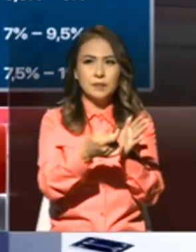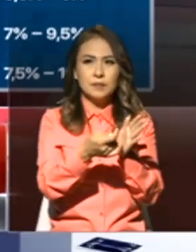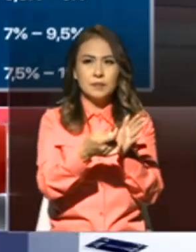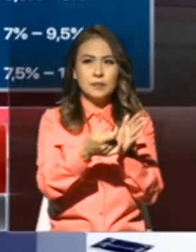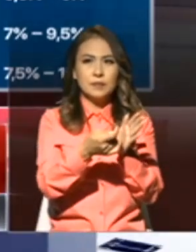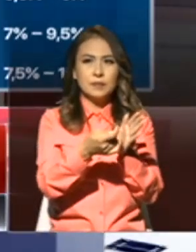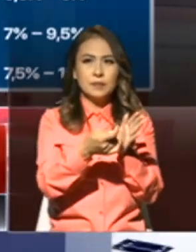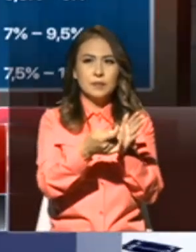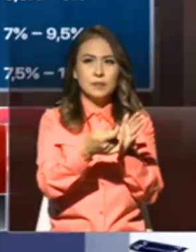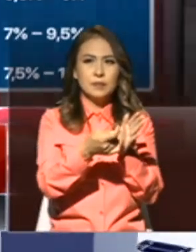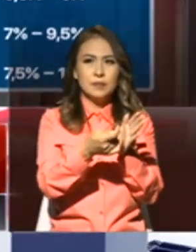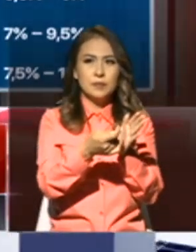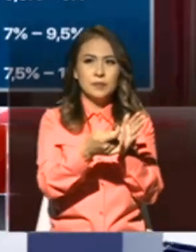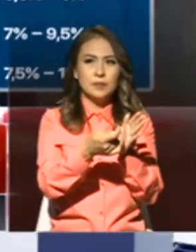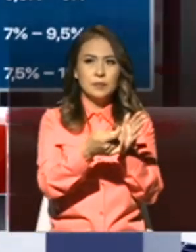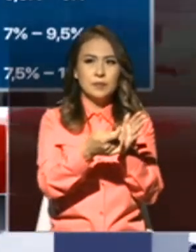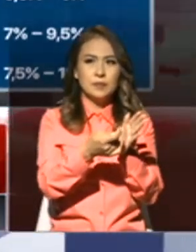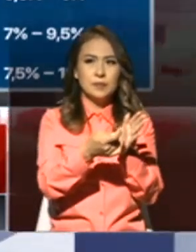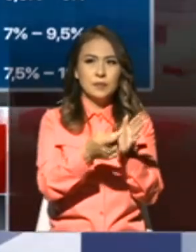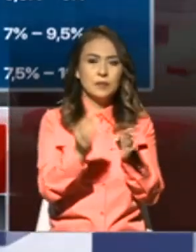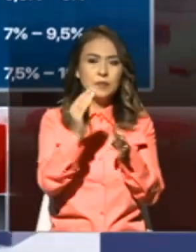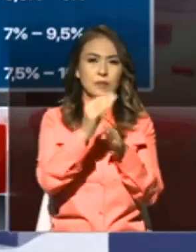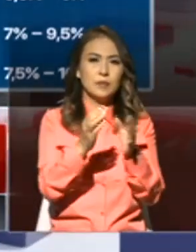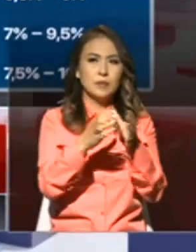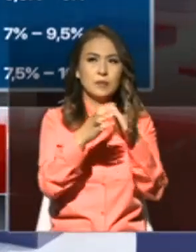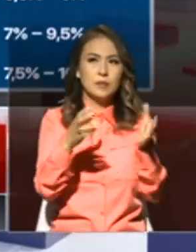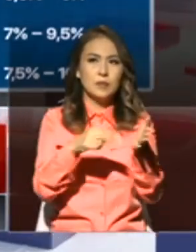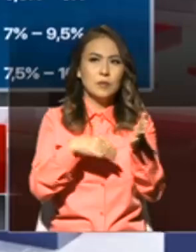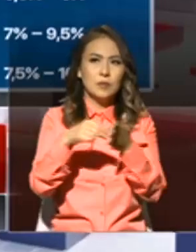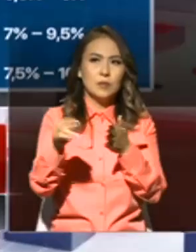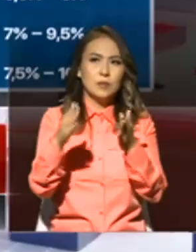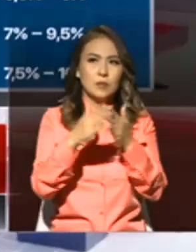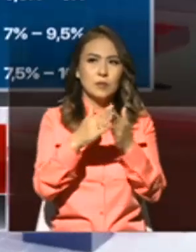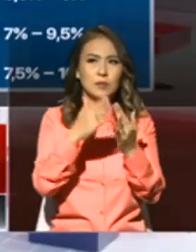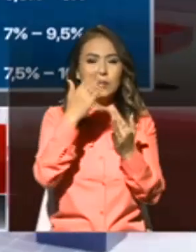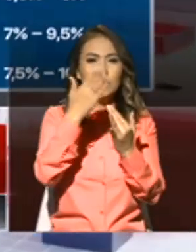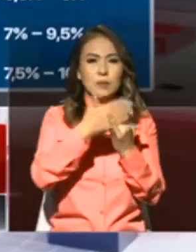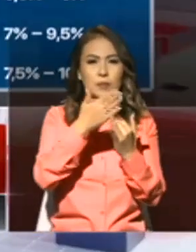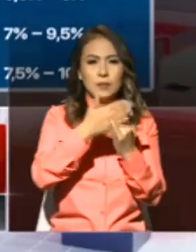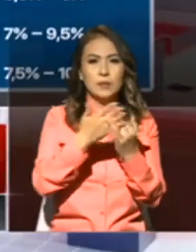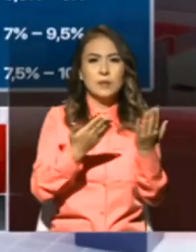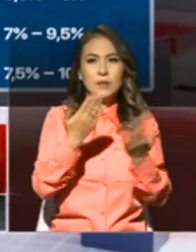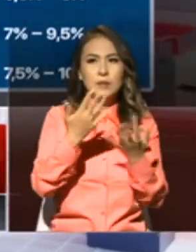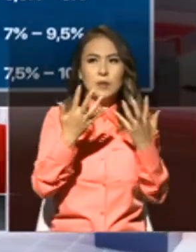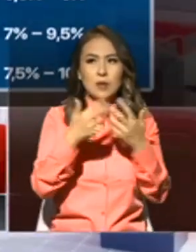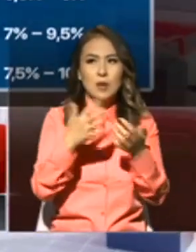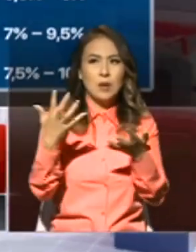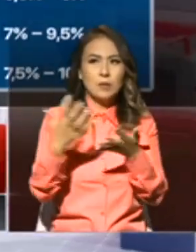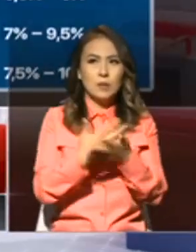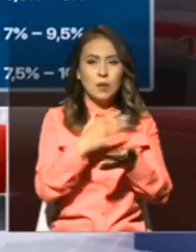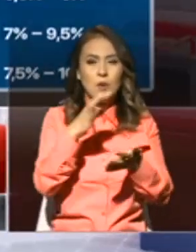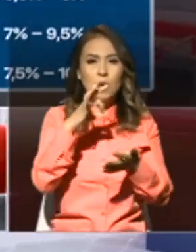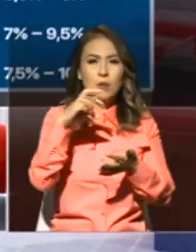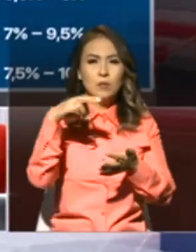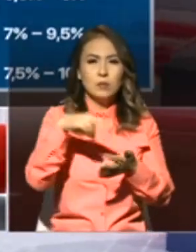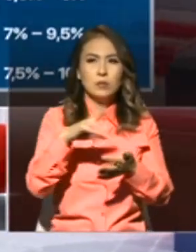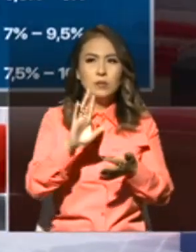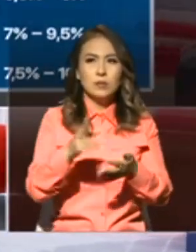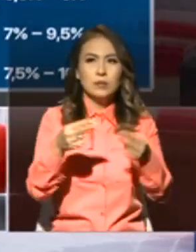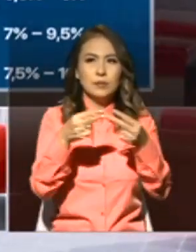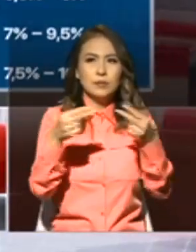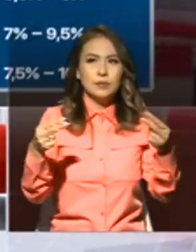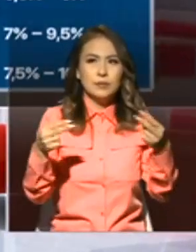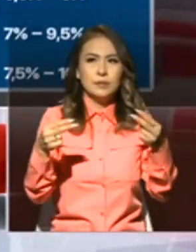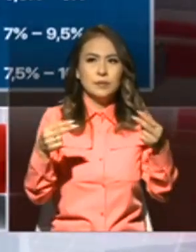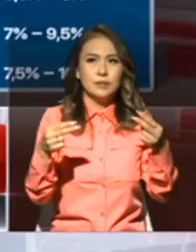мыңға көбейтіп, ОП деген осы ғой. Иә, оны көбейтіп сіздің жаңа сатып алатын үйіңіздің құнына бөлсеңіз сіздің осы ОП-ыңыз шығады, яғни бағалау көрсеткіші соған тең болады.